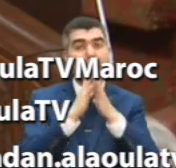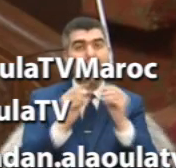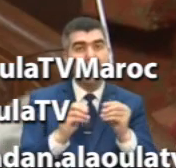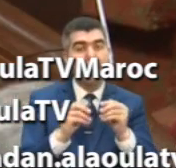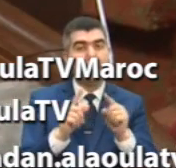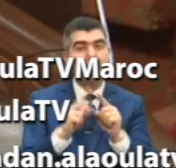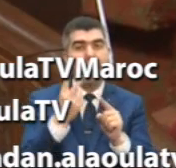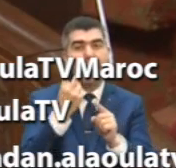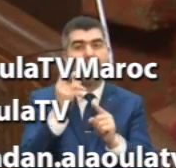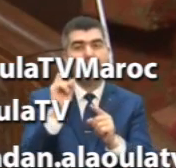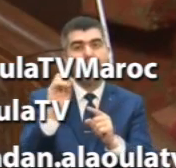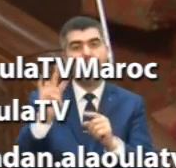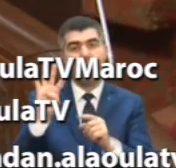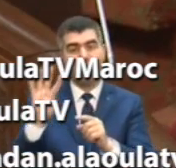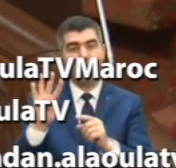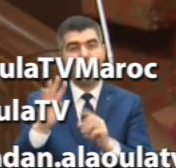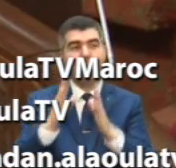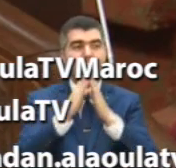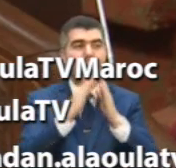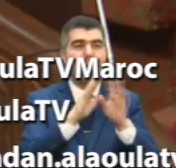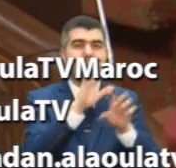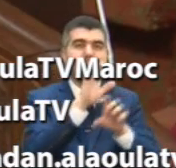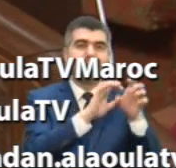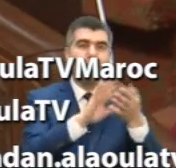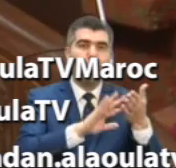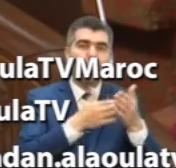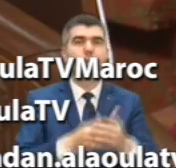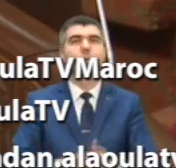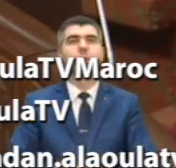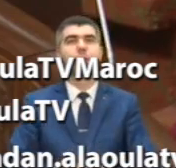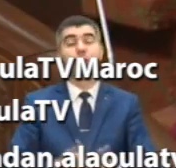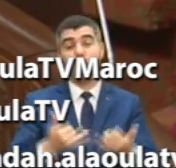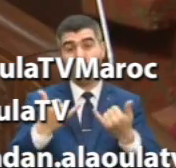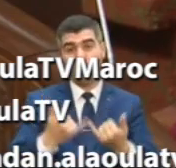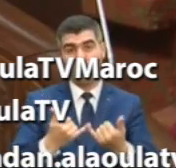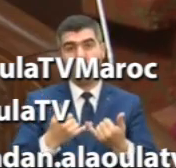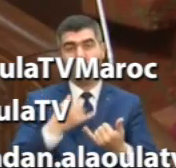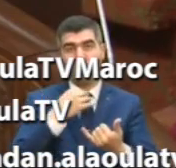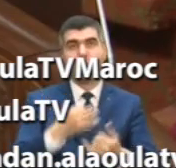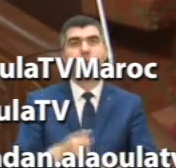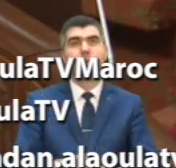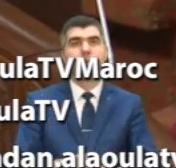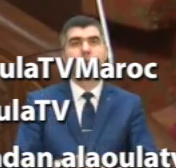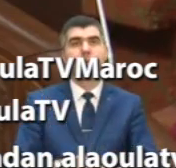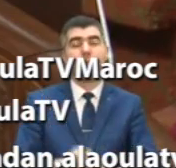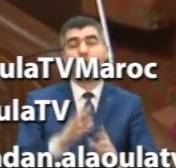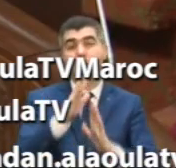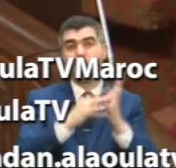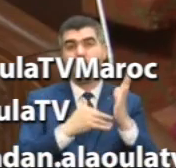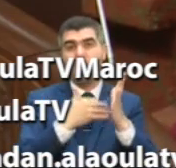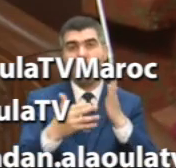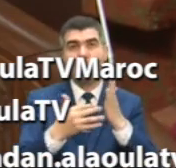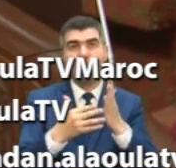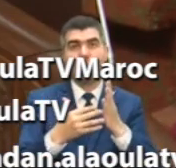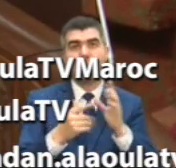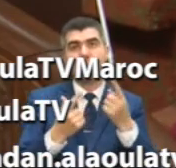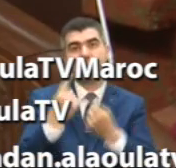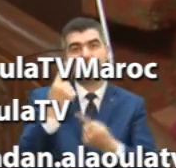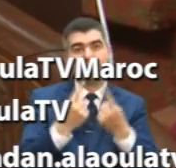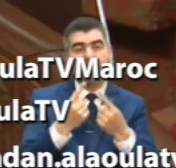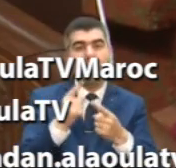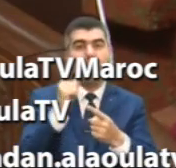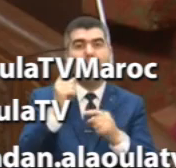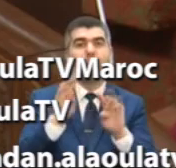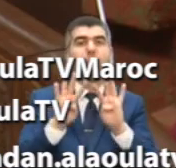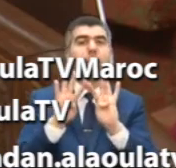2004، واليوم يمكن لي نأكد لكم السيدات والسادة نواب الأمة بأن هذا البرنامج وصل